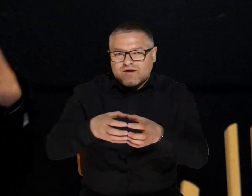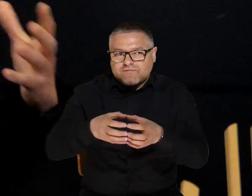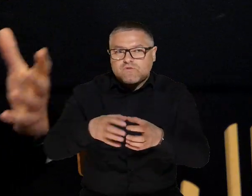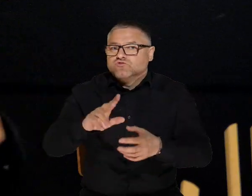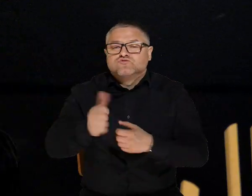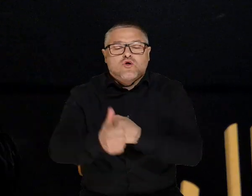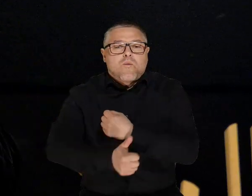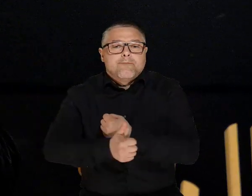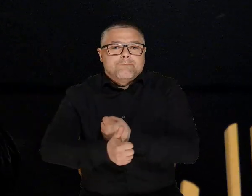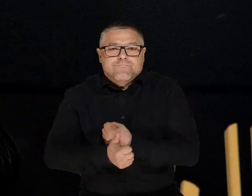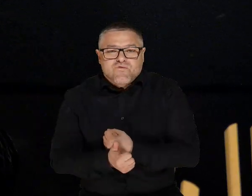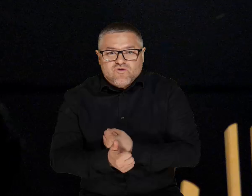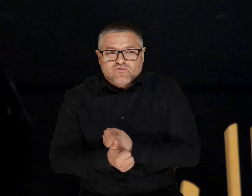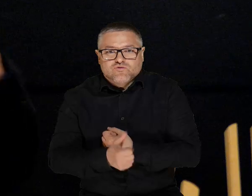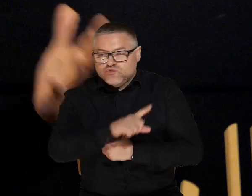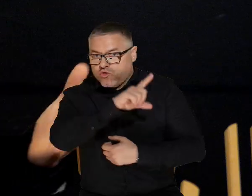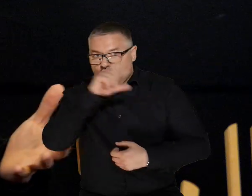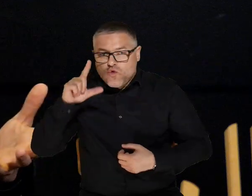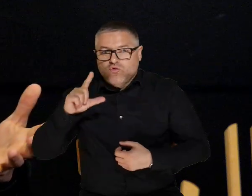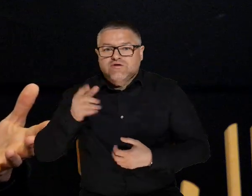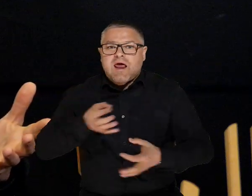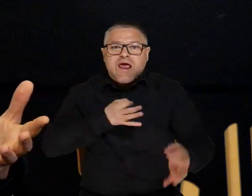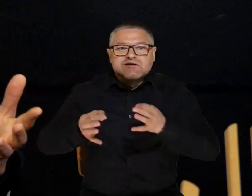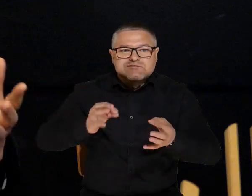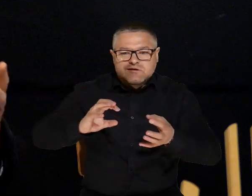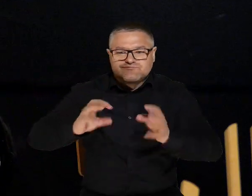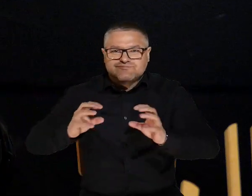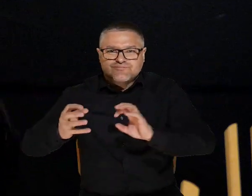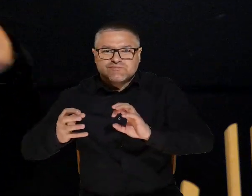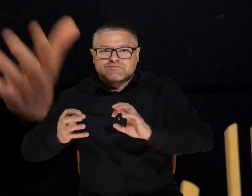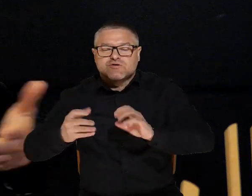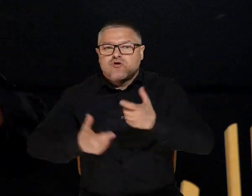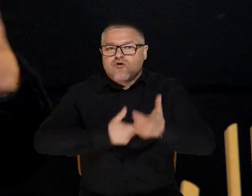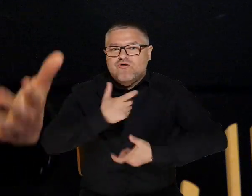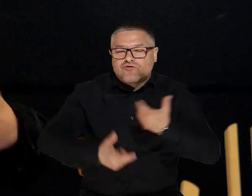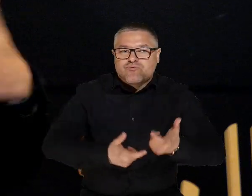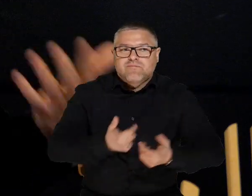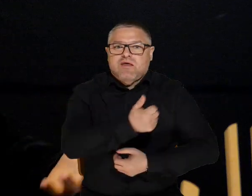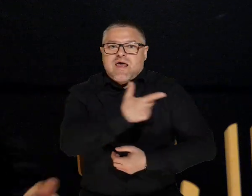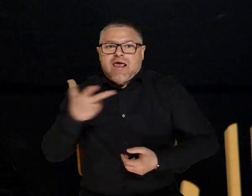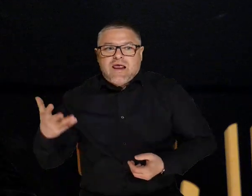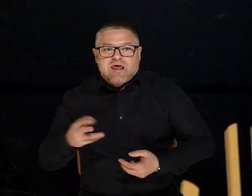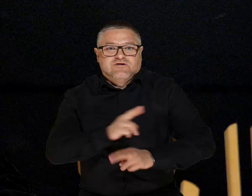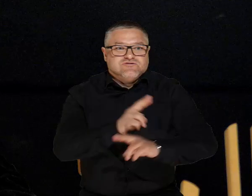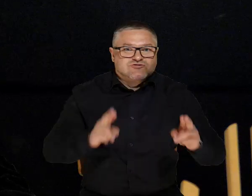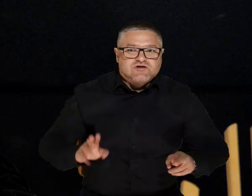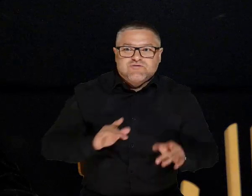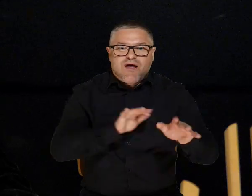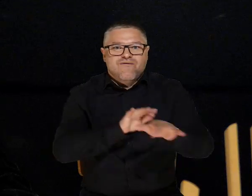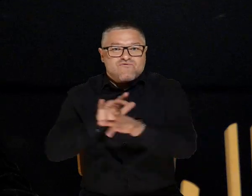co powoduje, że ludzie zniekształcają historię, na ile różne motywacje indywidualne na to